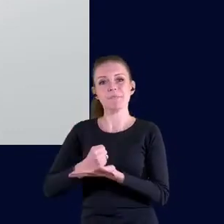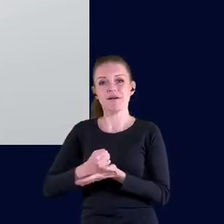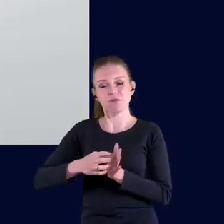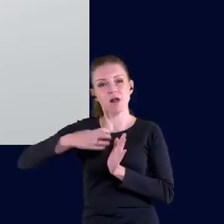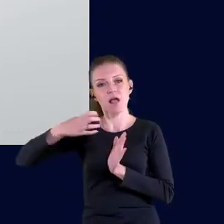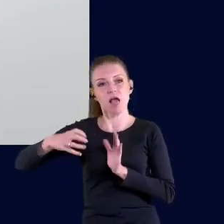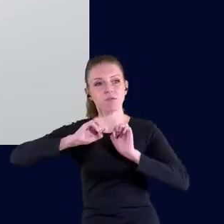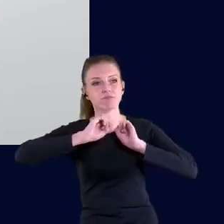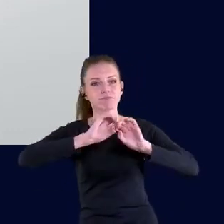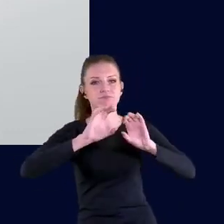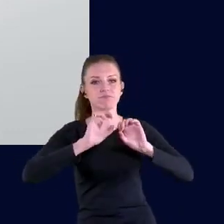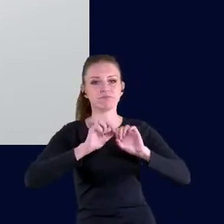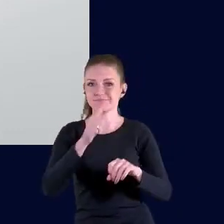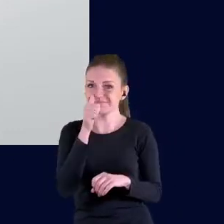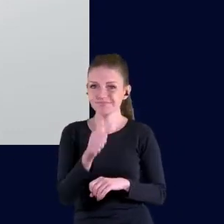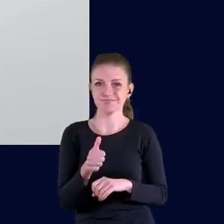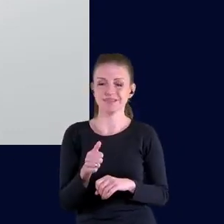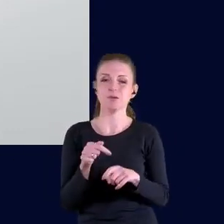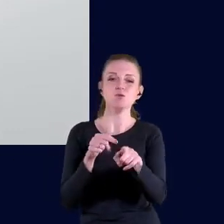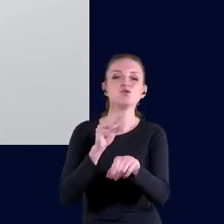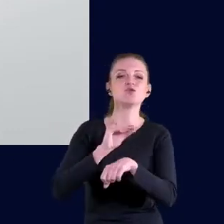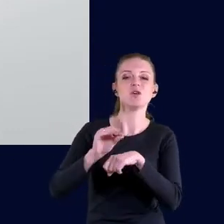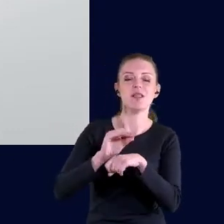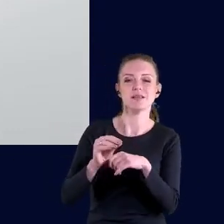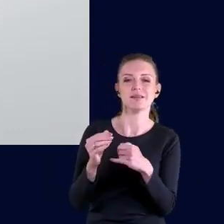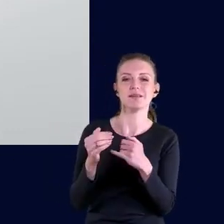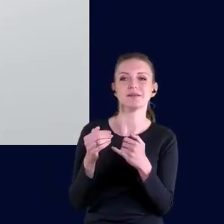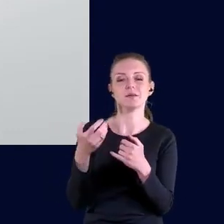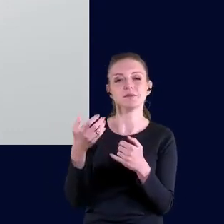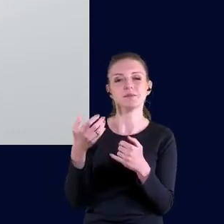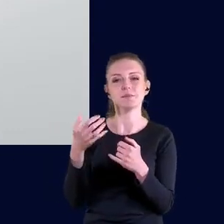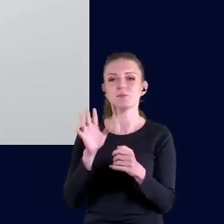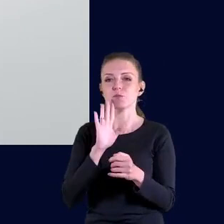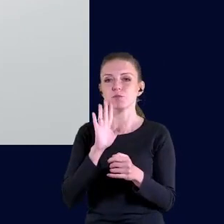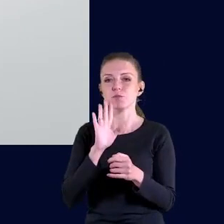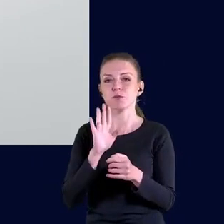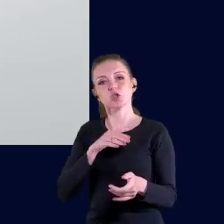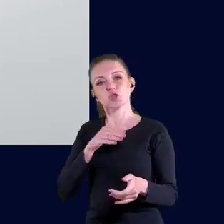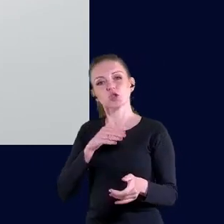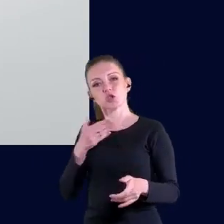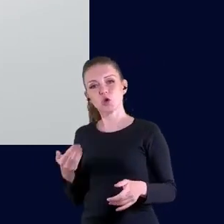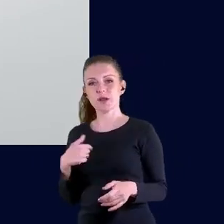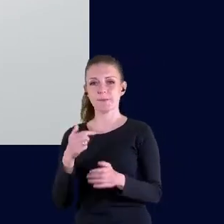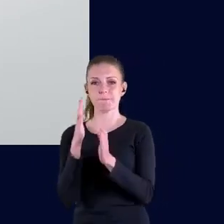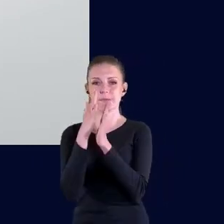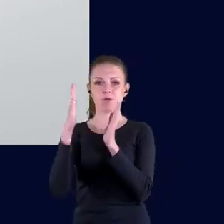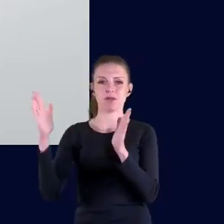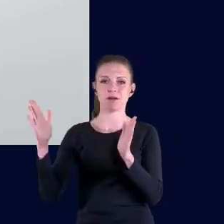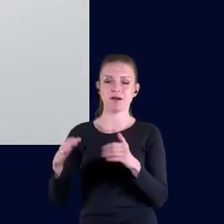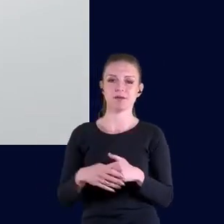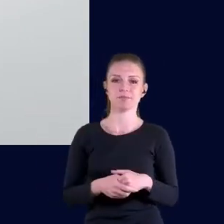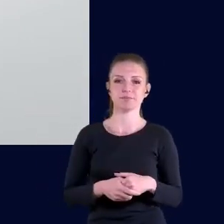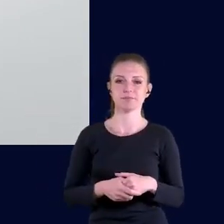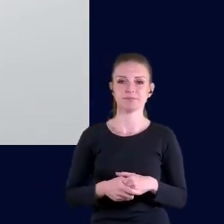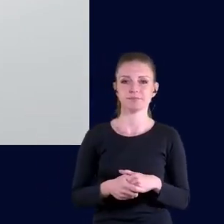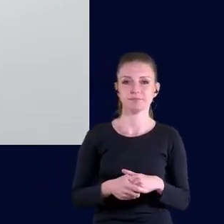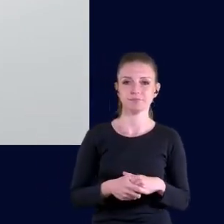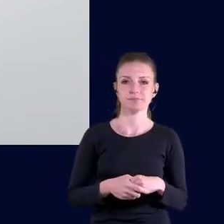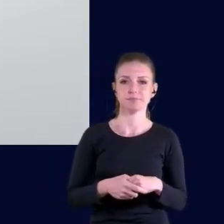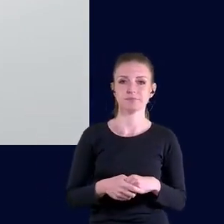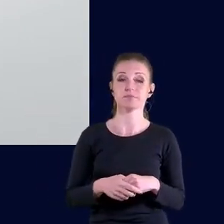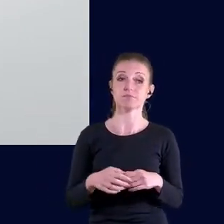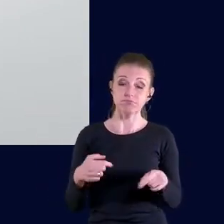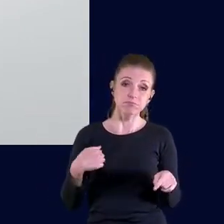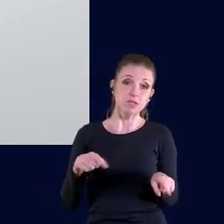zależy tutaj przypadku tego szkolenia jak innych szkoleń z bazy danych żeby pracownicy nabyli